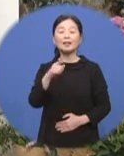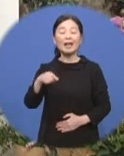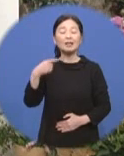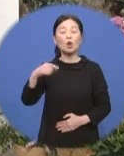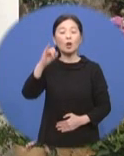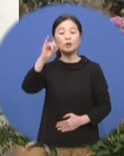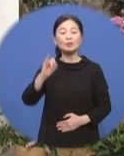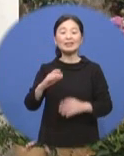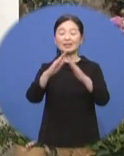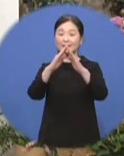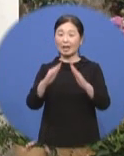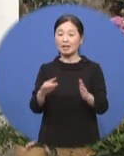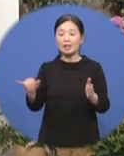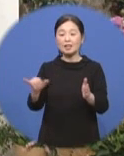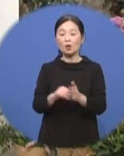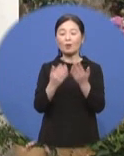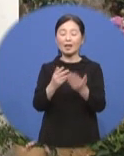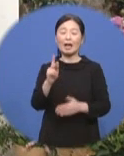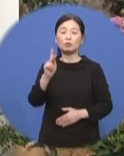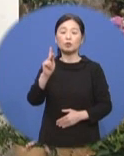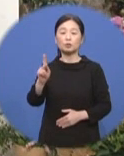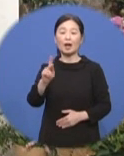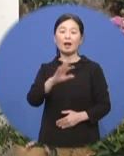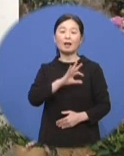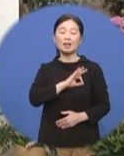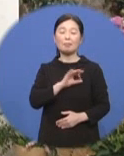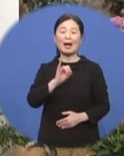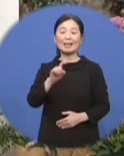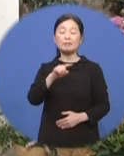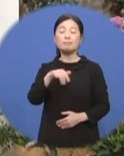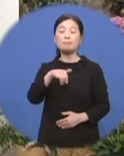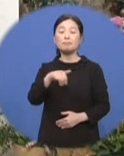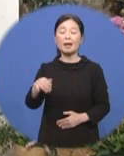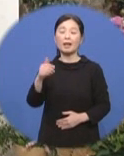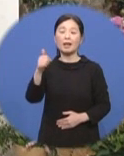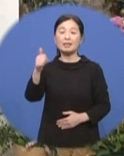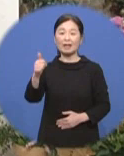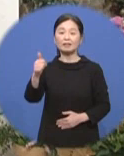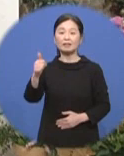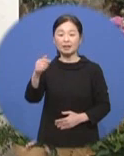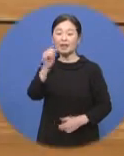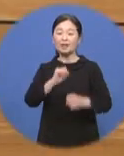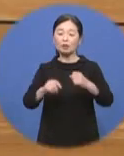員会生涯学習課の印部さんに取り組みの概要を聞きました。